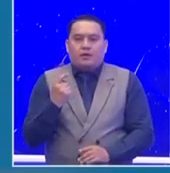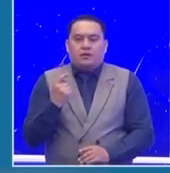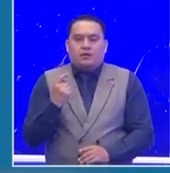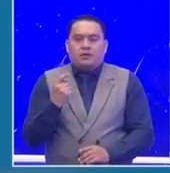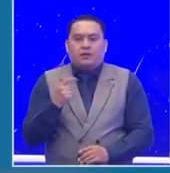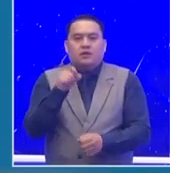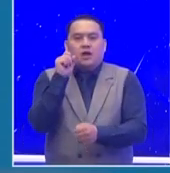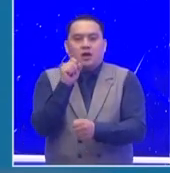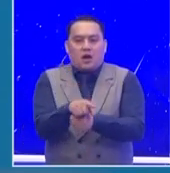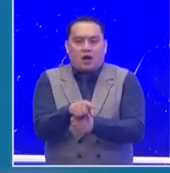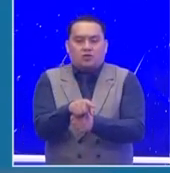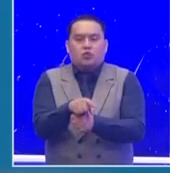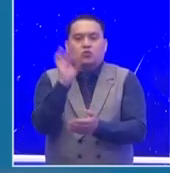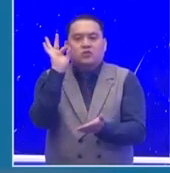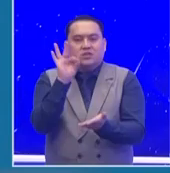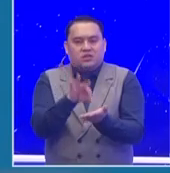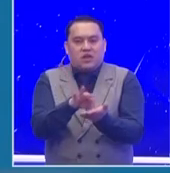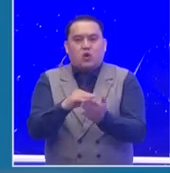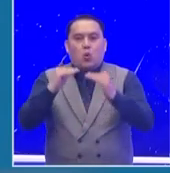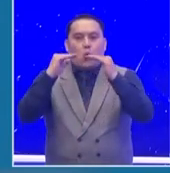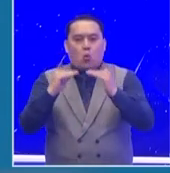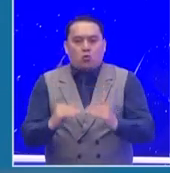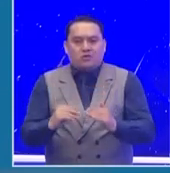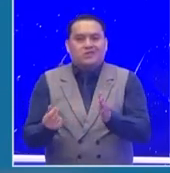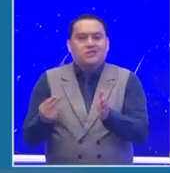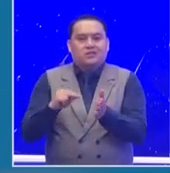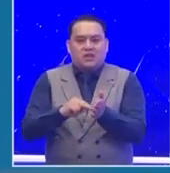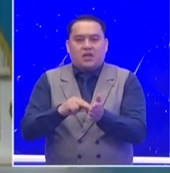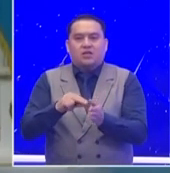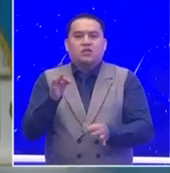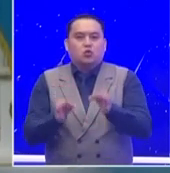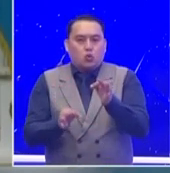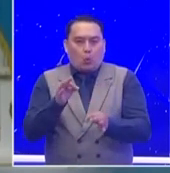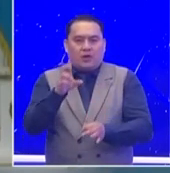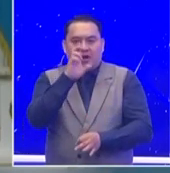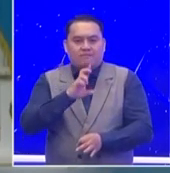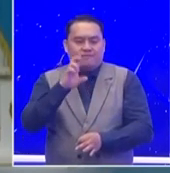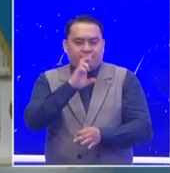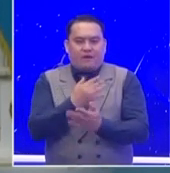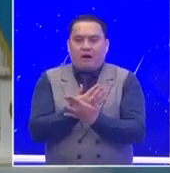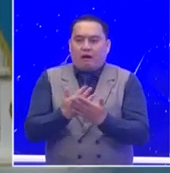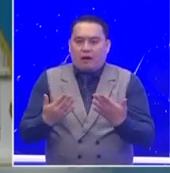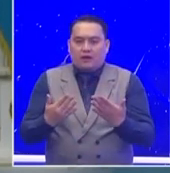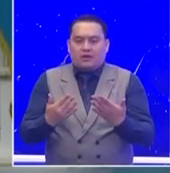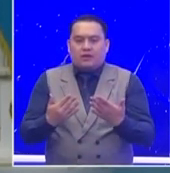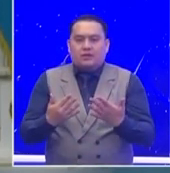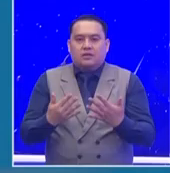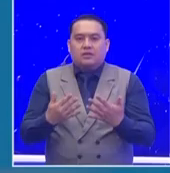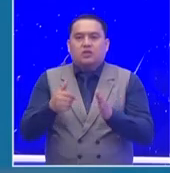ставлю задачу правительству по удешевлению цены дизтоплива для сельхозпроизводителей